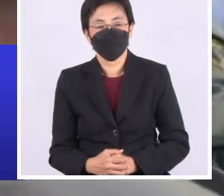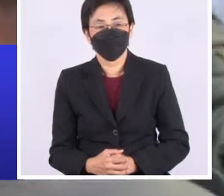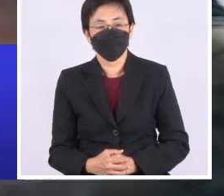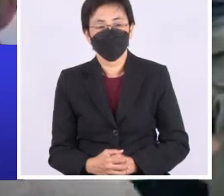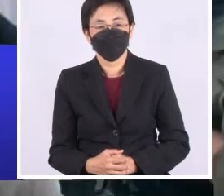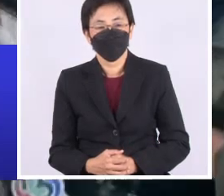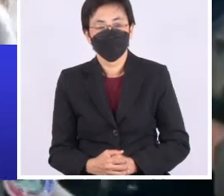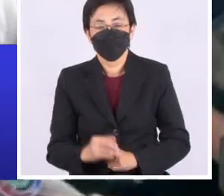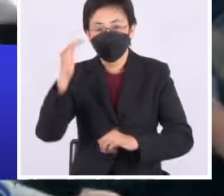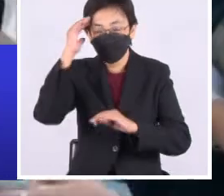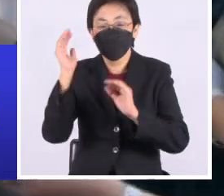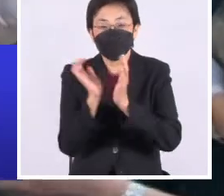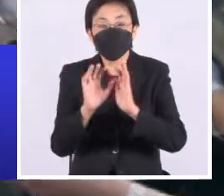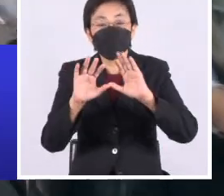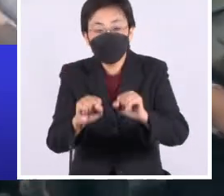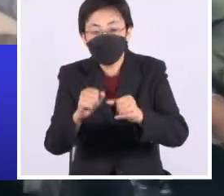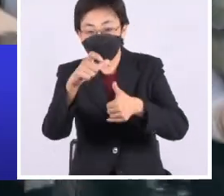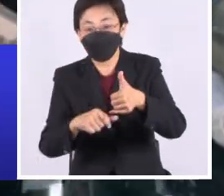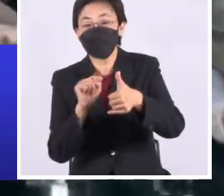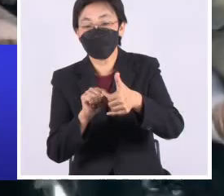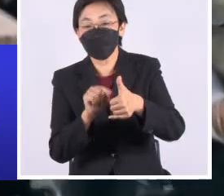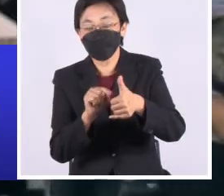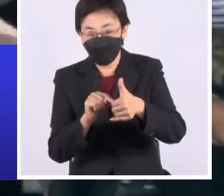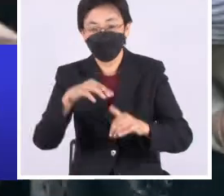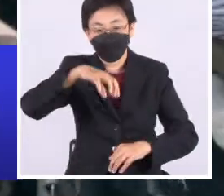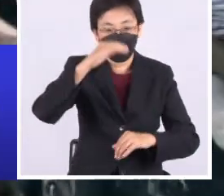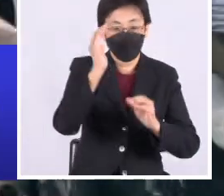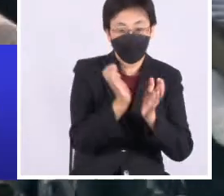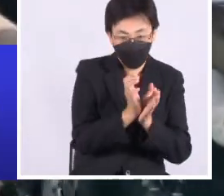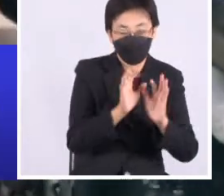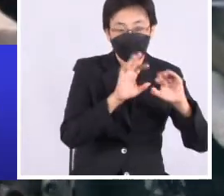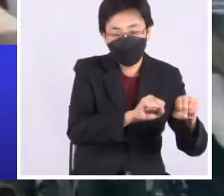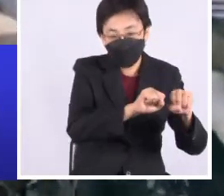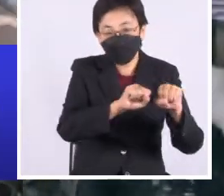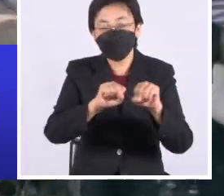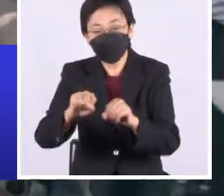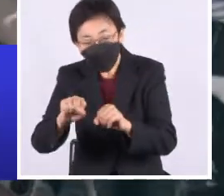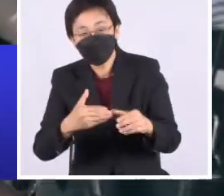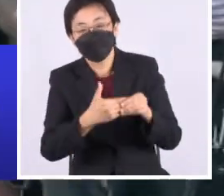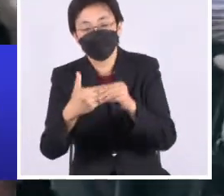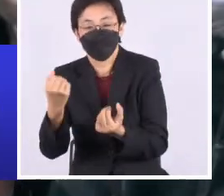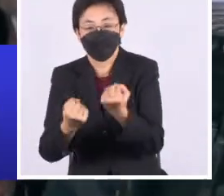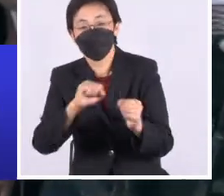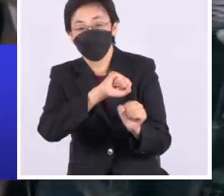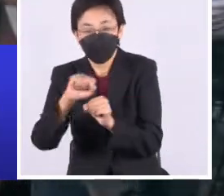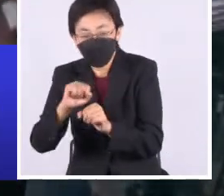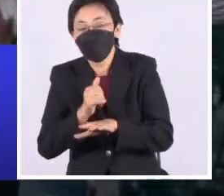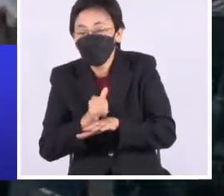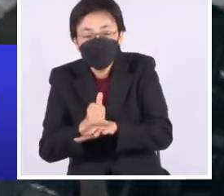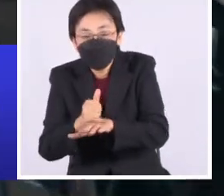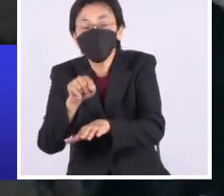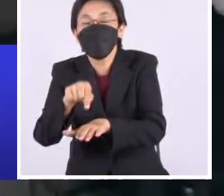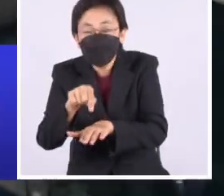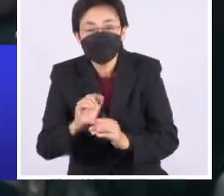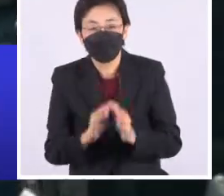เป็นภาพที่ตำรวจเนี่ยควบคุมตัวผู้ต้องหาจากโรงพักขึ้นมาที่รถและก็จะเอาตัวไปทำแผนประกอบคำรับสารภาพอย่างจุดเกิดเหตุมีทั้ง